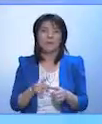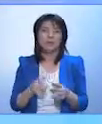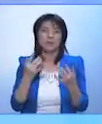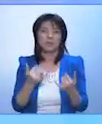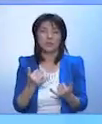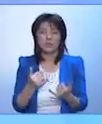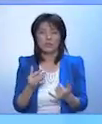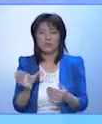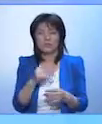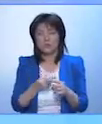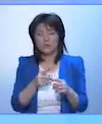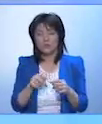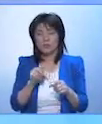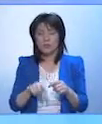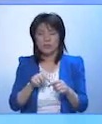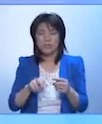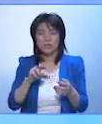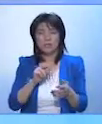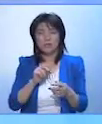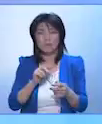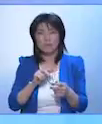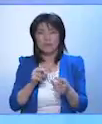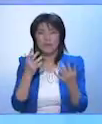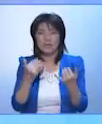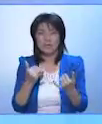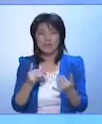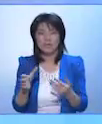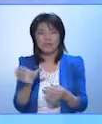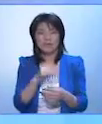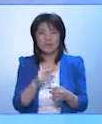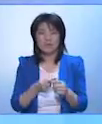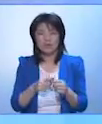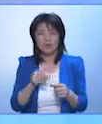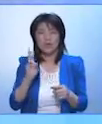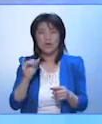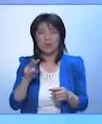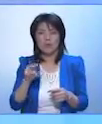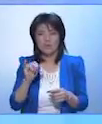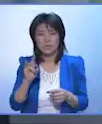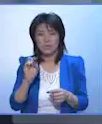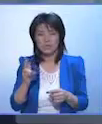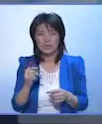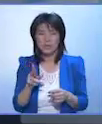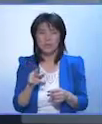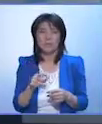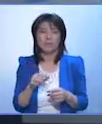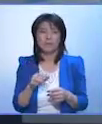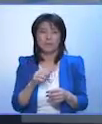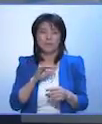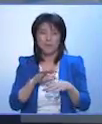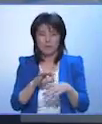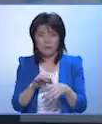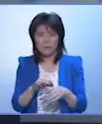құжат қарастырылып өндірілді. Бұл туралы өңірлік коммуникациялар қызметінде өткен баспасөз мәслихатында айтылды. Алимент